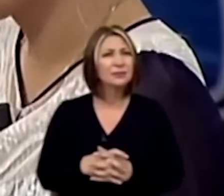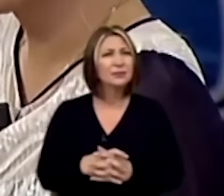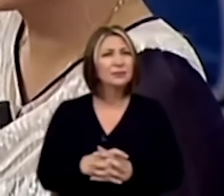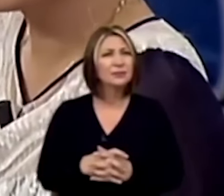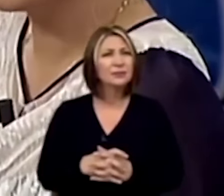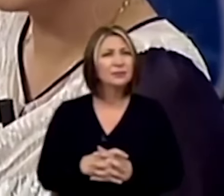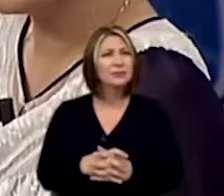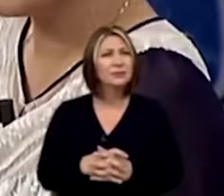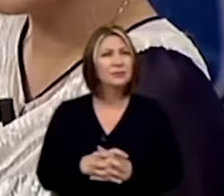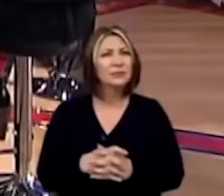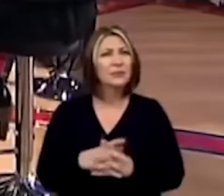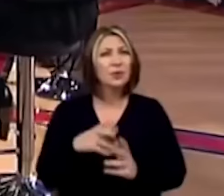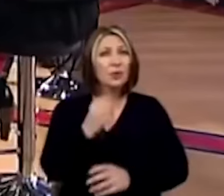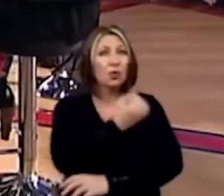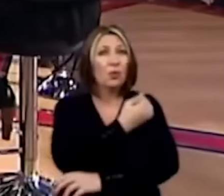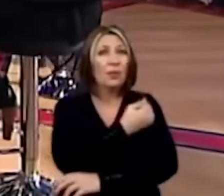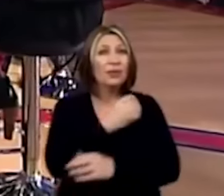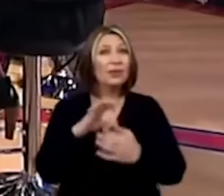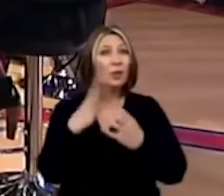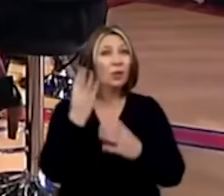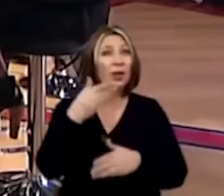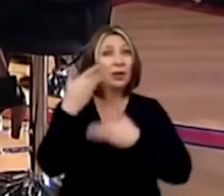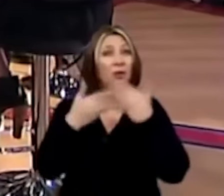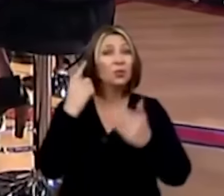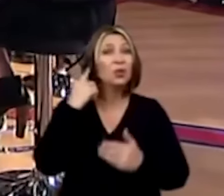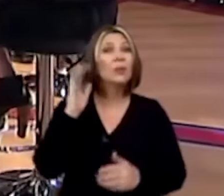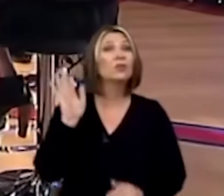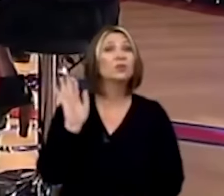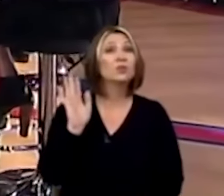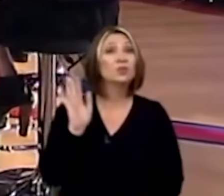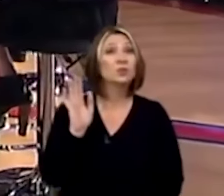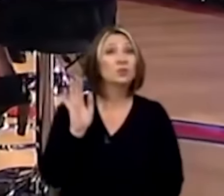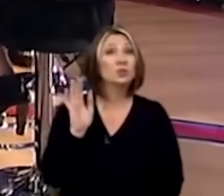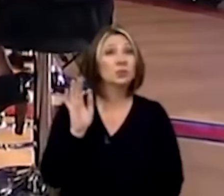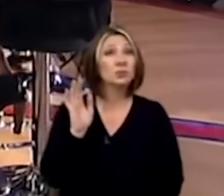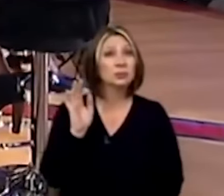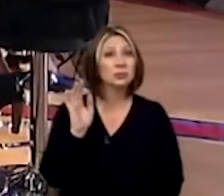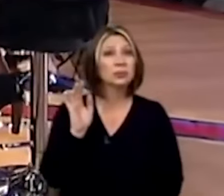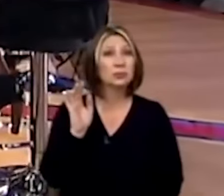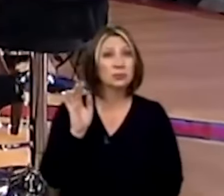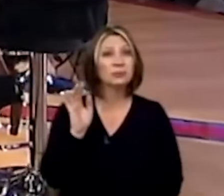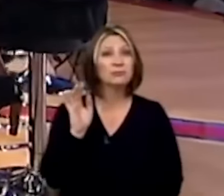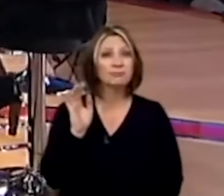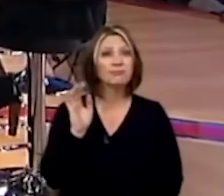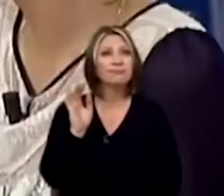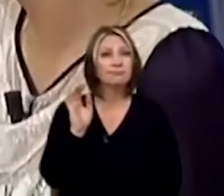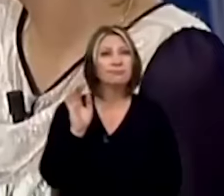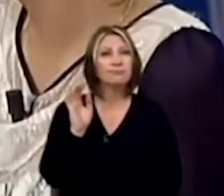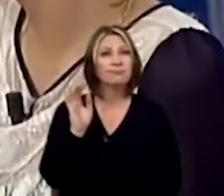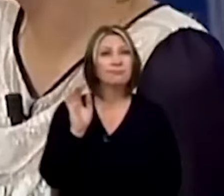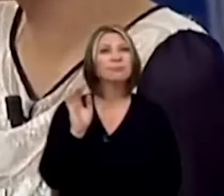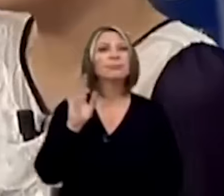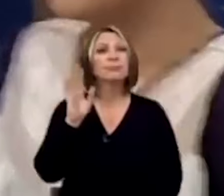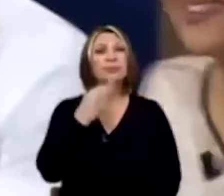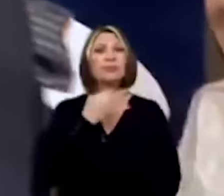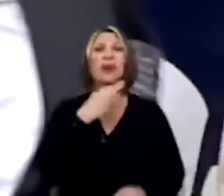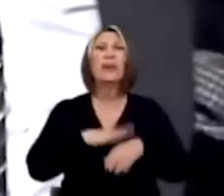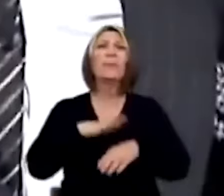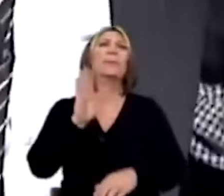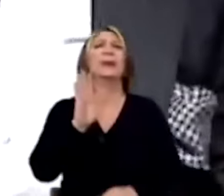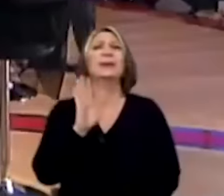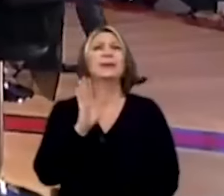Durun bir dakika, dövmenin ne olduğunu anlamaya çalışıyorum. Duyamıyorsunuz. Peki. Peki. Maori... Lütfen